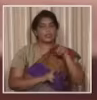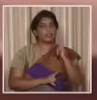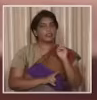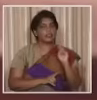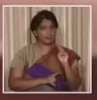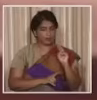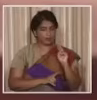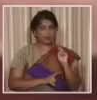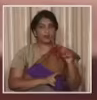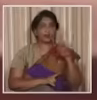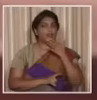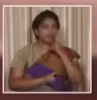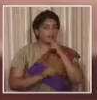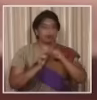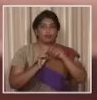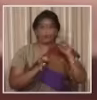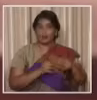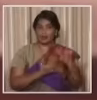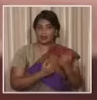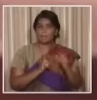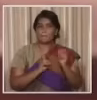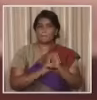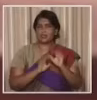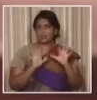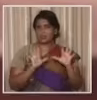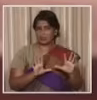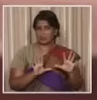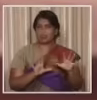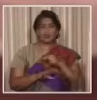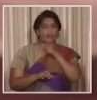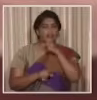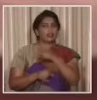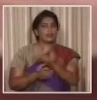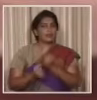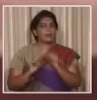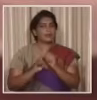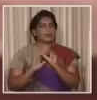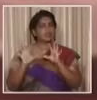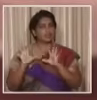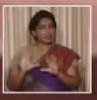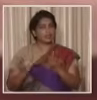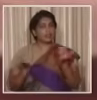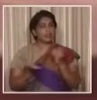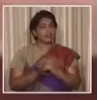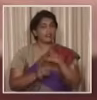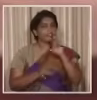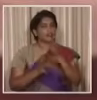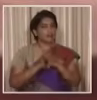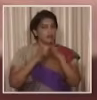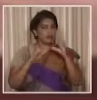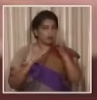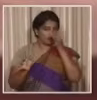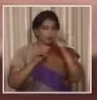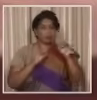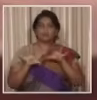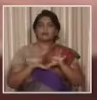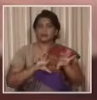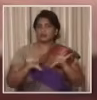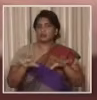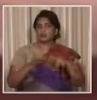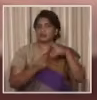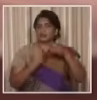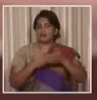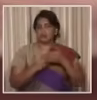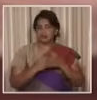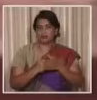තියෙනවා. ජල සම්පාදනයේට ඉල්ලන්නේ පර්චස් 10යි. වැඩිහිටි කාර්යාංශයට ඉල්ලන්නේ පර්චස් 10යි. තවත් 100ක් වැඩිපුර තියෙනවා. එතන මැනලා ග්‍රැවිටි වලට ඕන හරිතන මේක